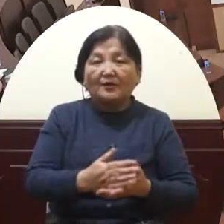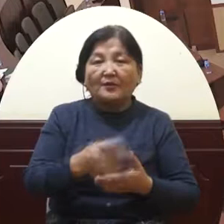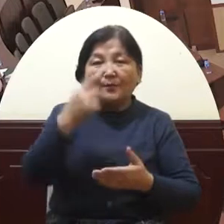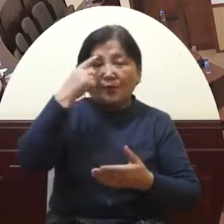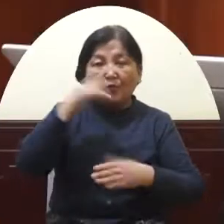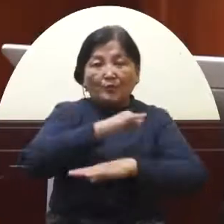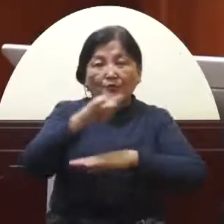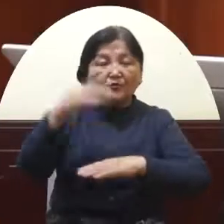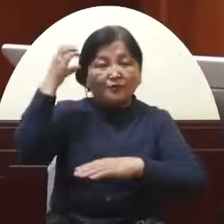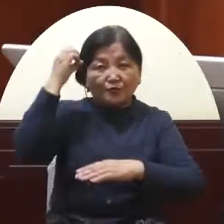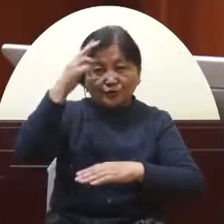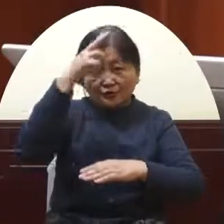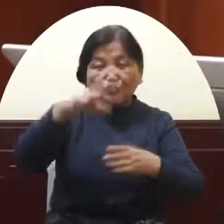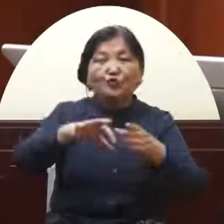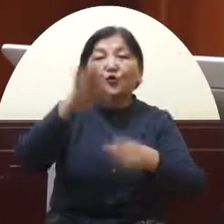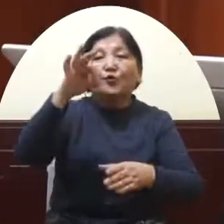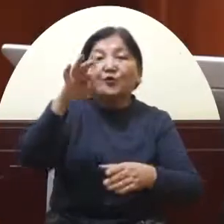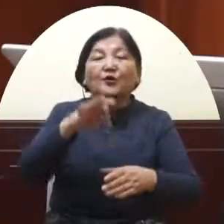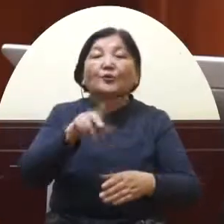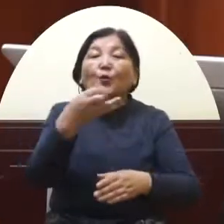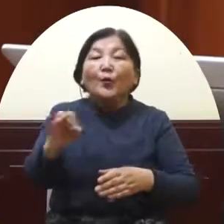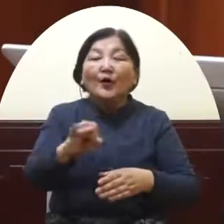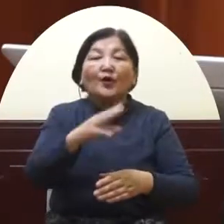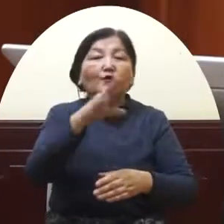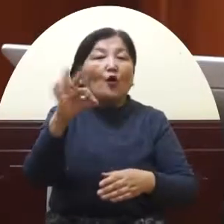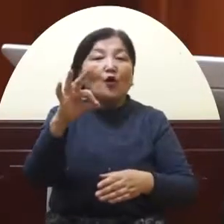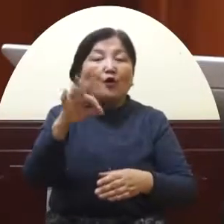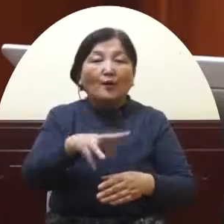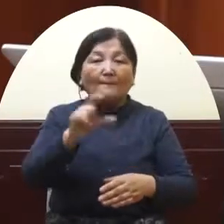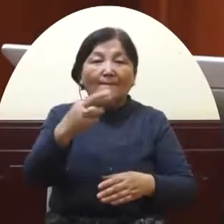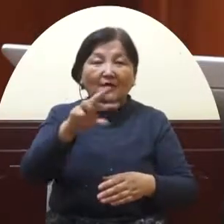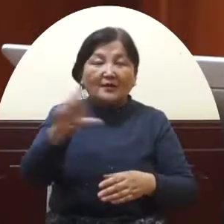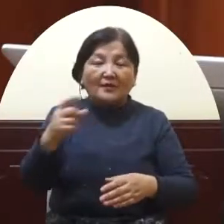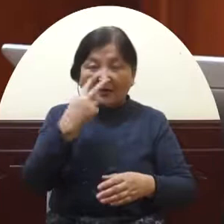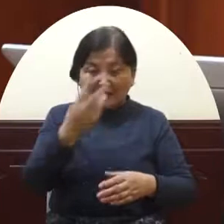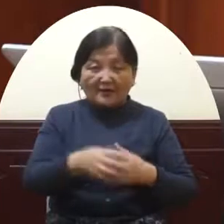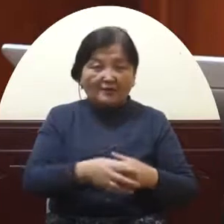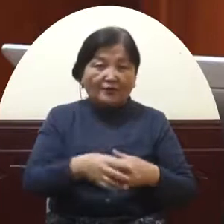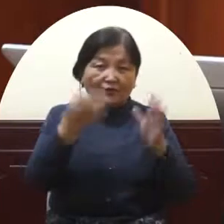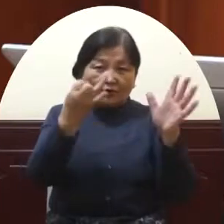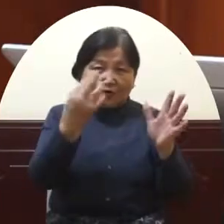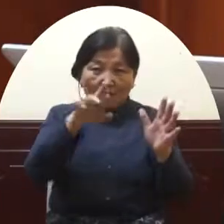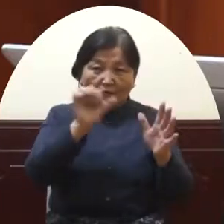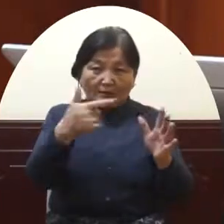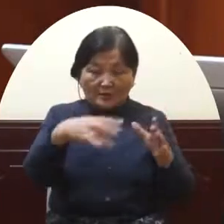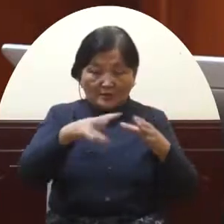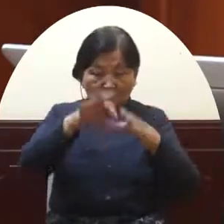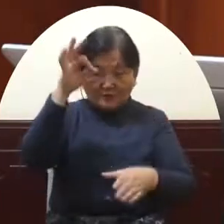тоо мэдээ. Ерөнхийлөгчийн сонгуулийн үеийн 7 удаагийн сонгуулиар сонгогчдын